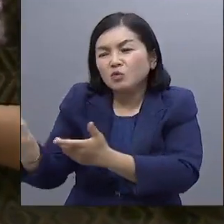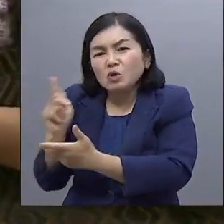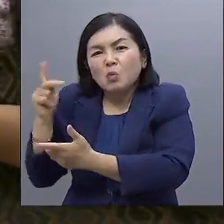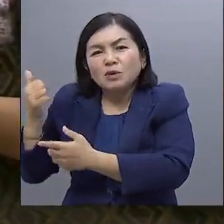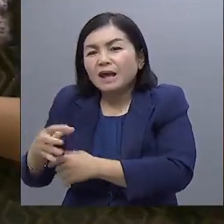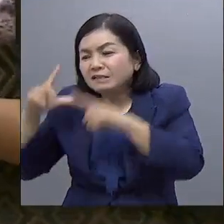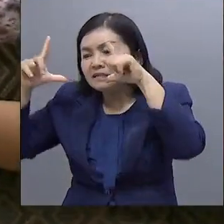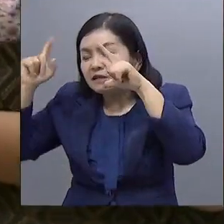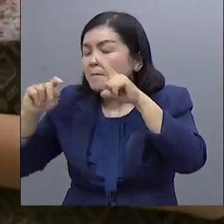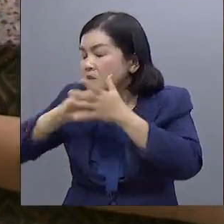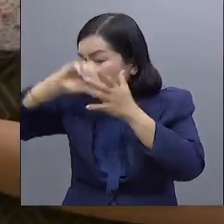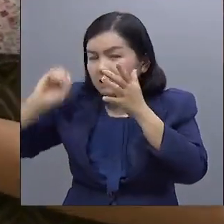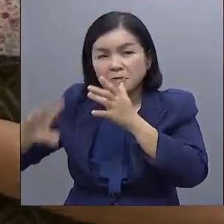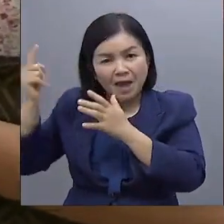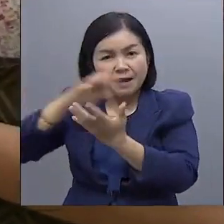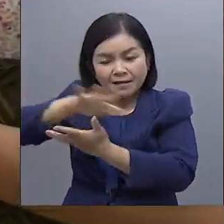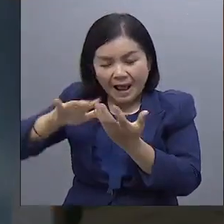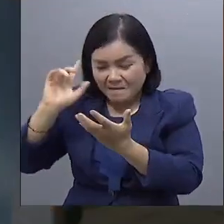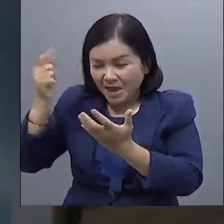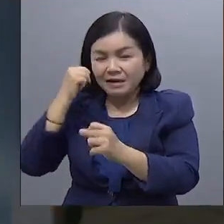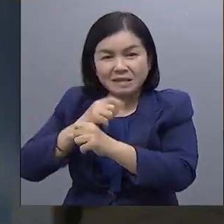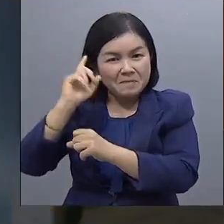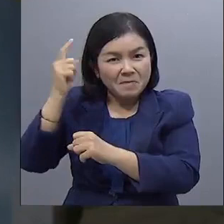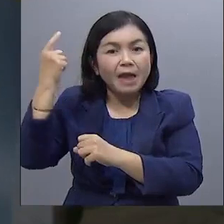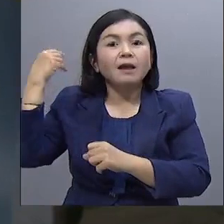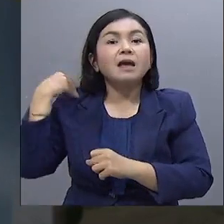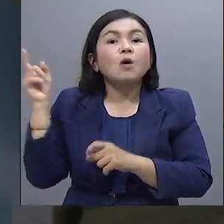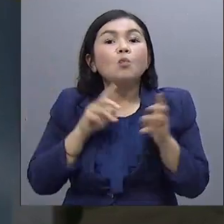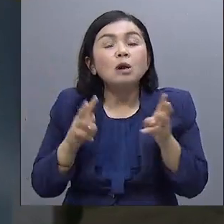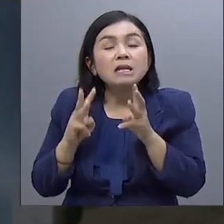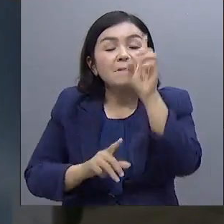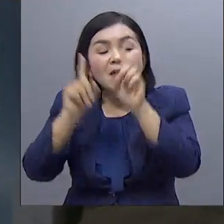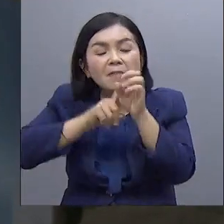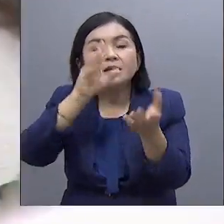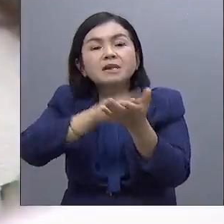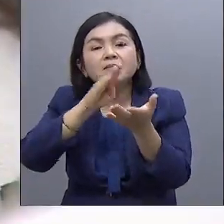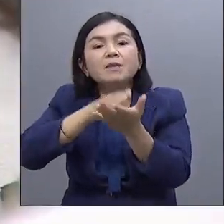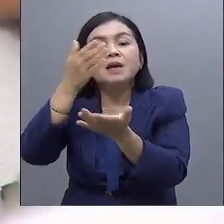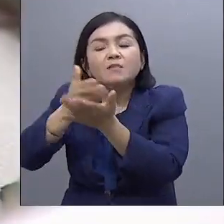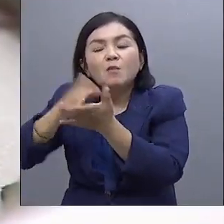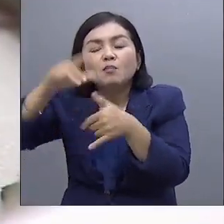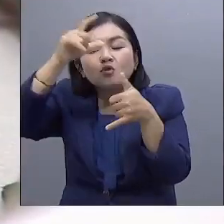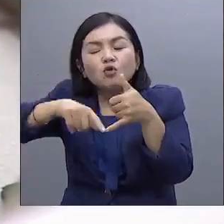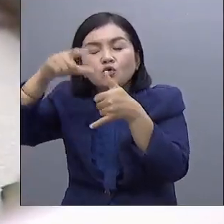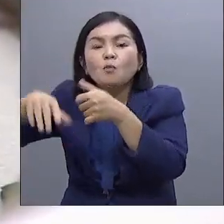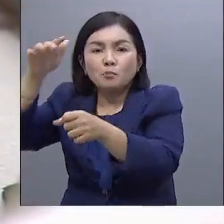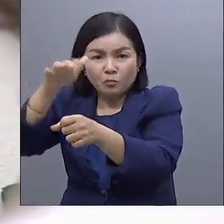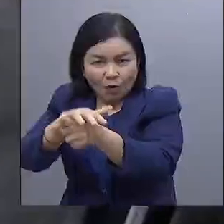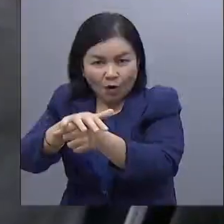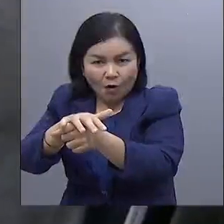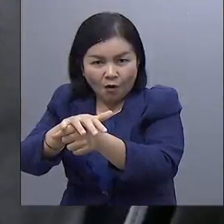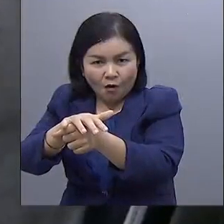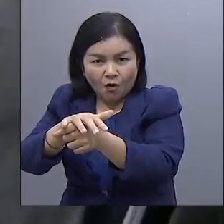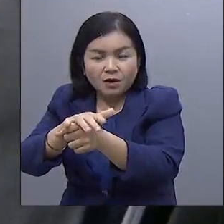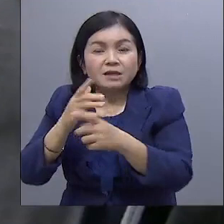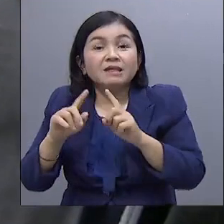แต่ว่า101 Pub ค่ะบอกว่า Credit Bureau มีหน้าที่เพียงเก็บข้อมูลการชำระสินเชื่อของแต่ละคนจากสถาบันการเงินแต่ละแห่งเท่